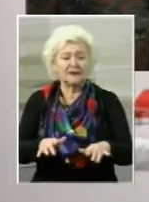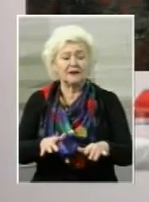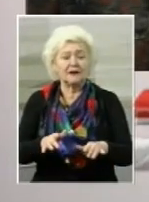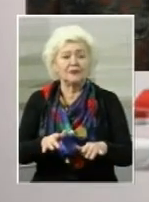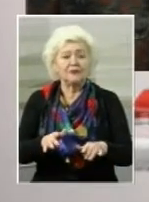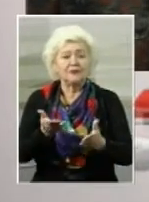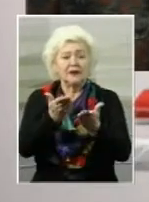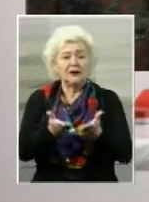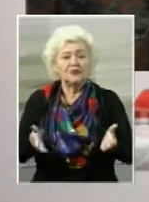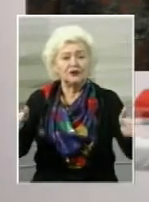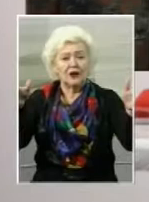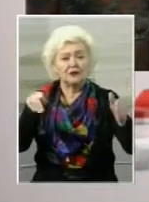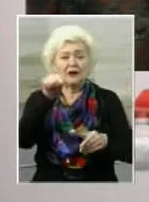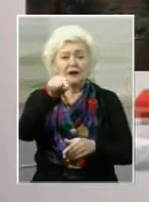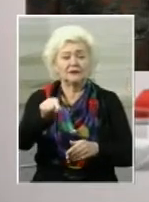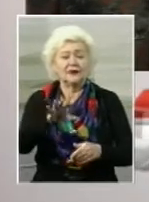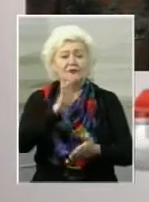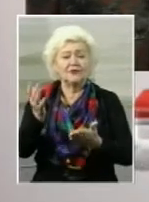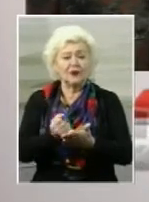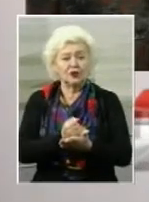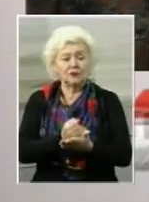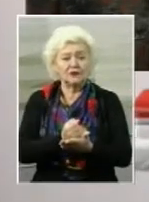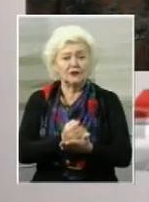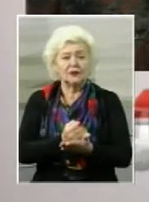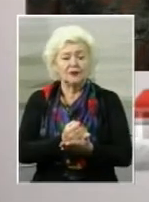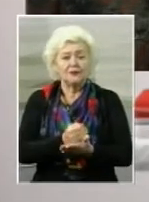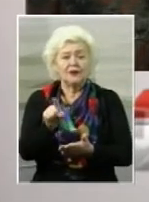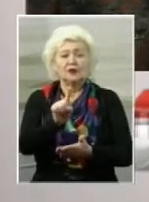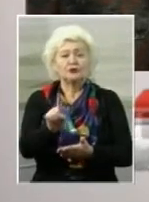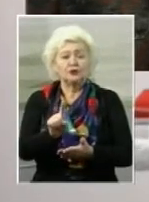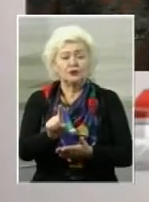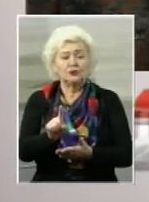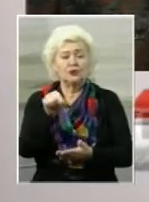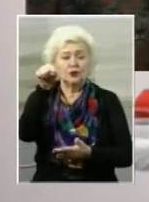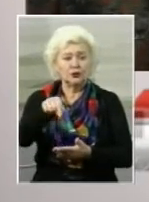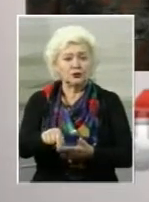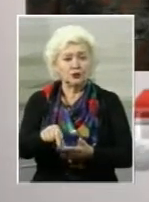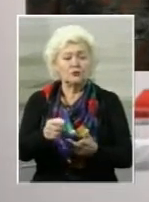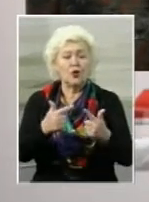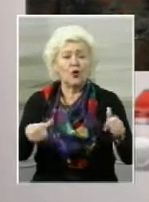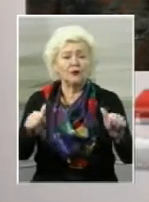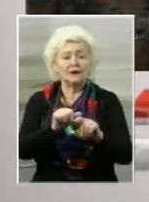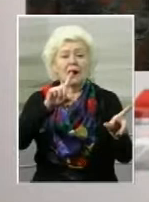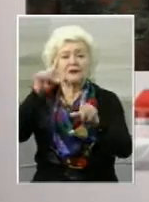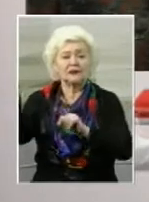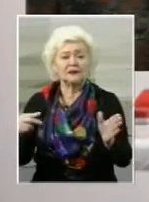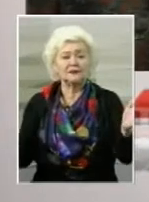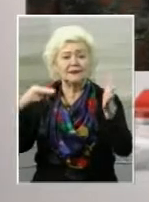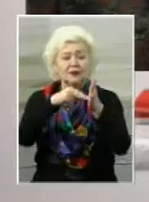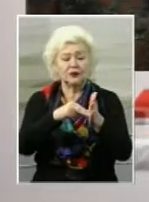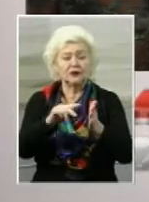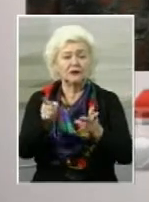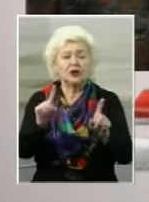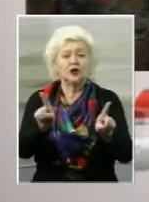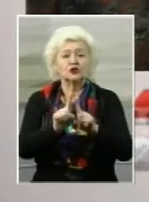чашках, там він, ну, виходить якісь замикання тощо. Тому бригади їздять, підключають, щось